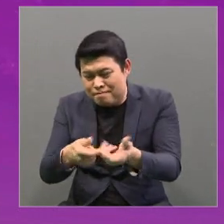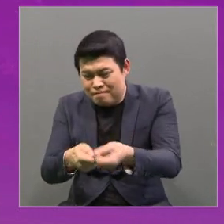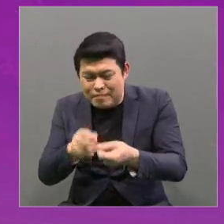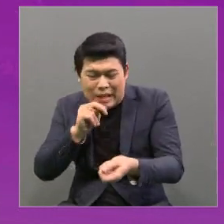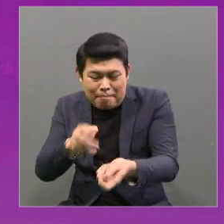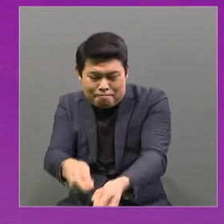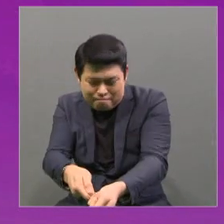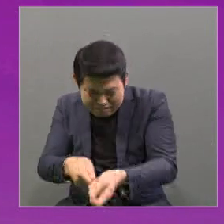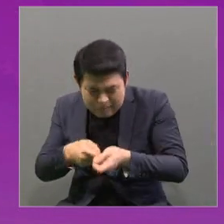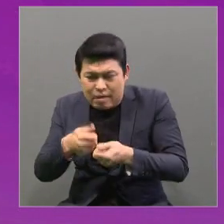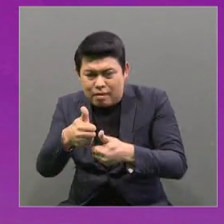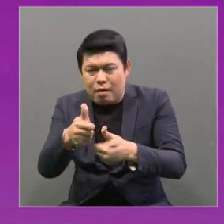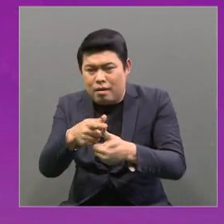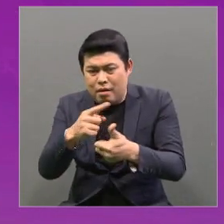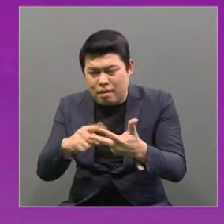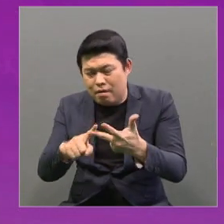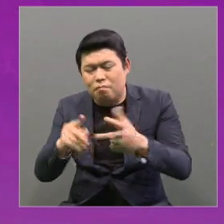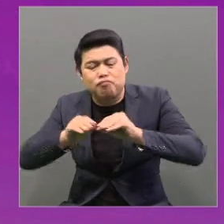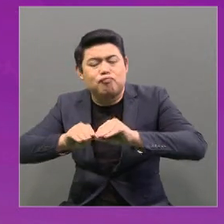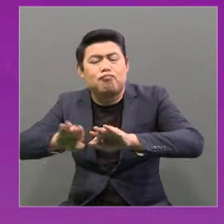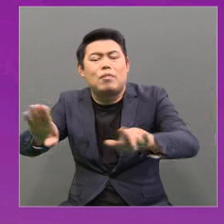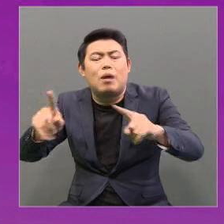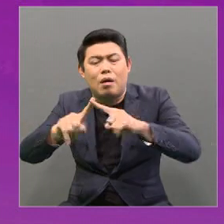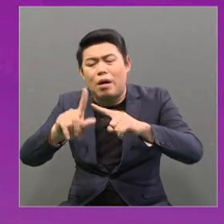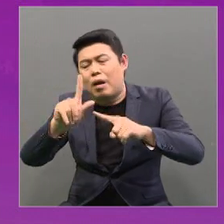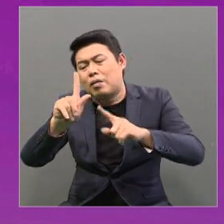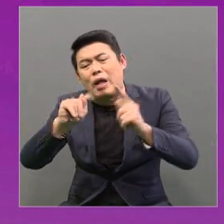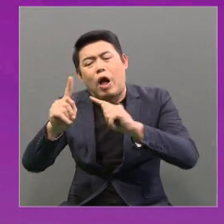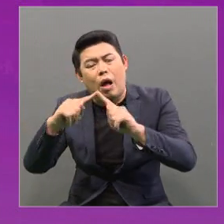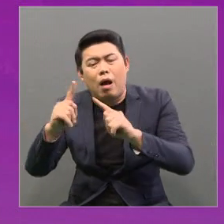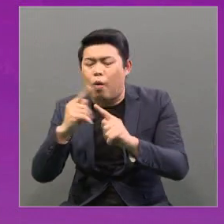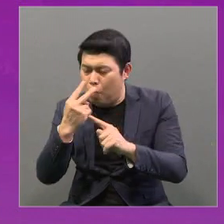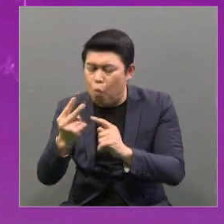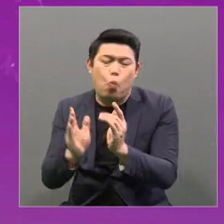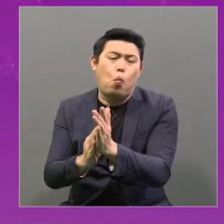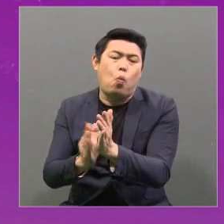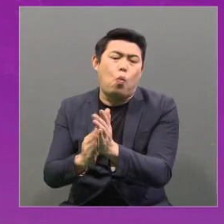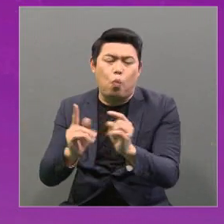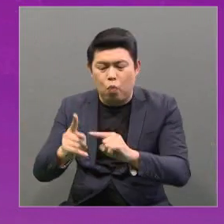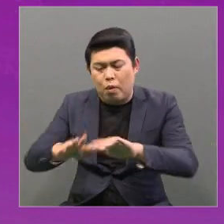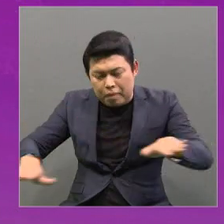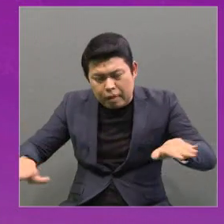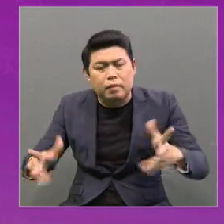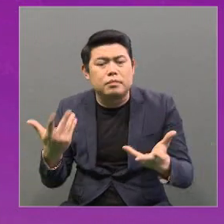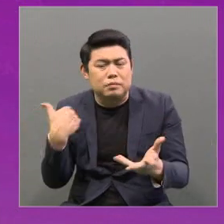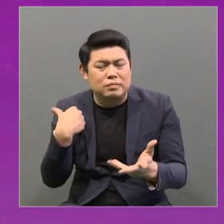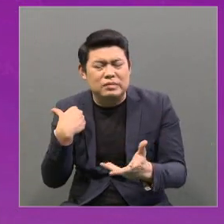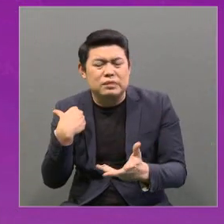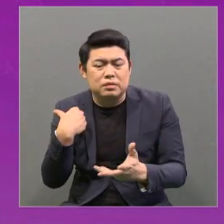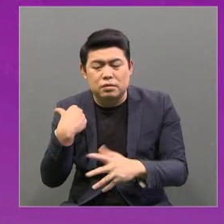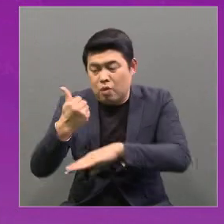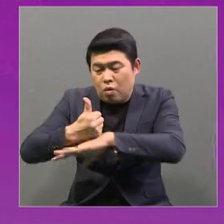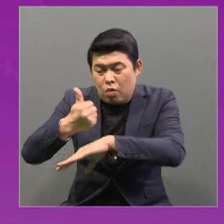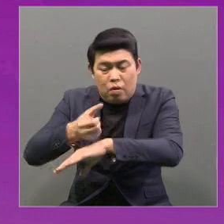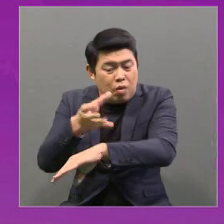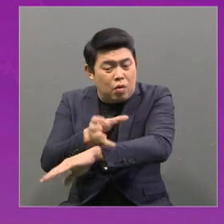คนที่จมน้ำขึ้นมาได้สำเร็จคลิปเนี่ยเผยแพร่อยู่ใน TikTok ก็มีเสียงชื่นชมในความกล้าหาญของน้องซึ่งก็แน่นอนว่าท่านผู้ว่